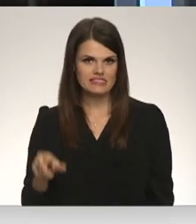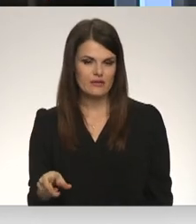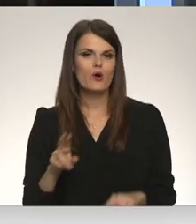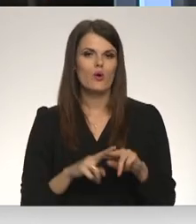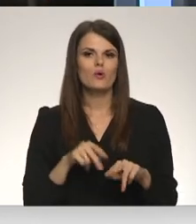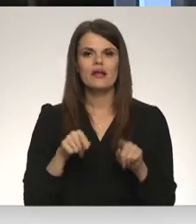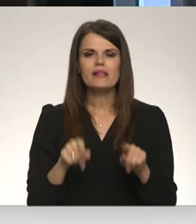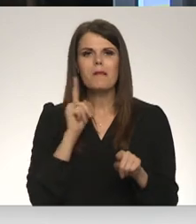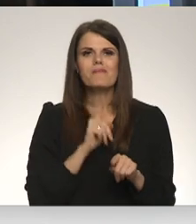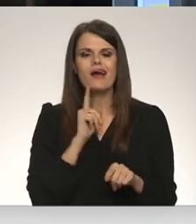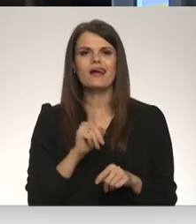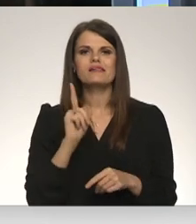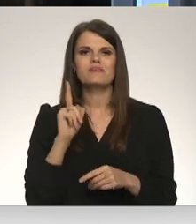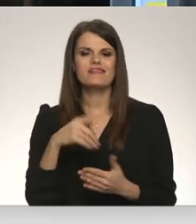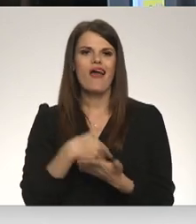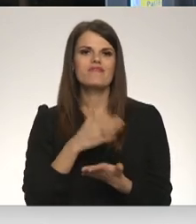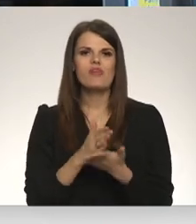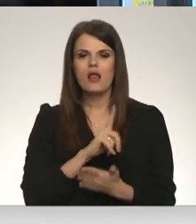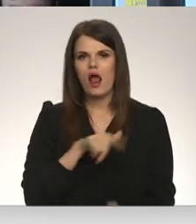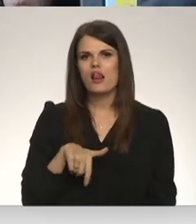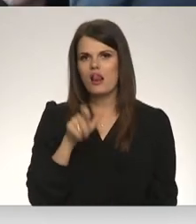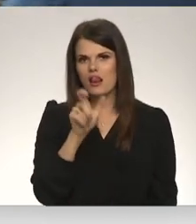pagaidām ir tikai daļa Latvijas iedzīvotāji, kuri